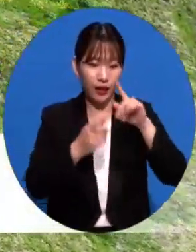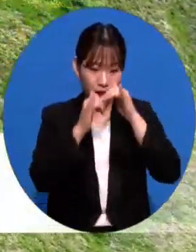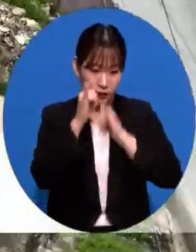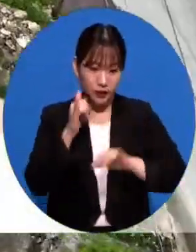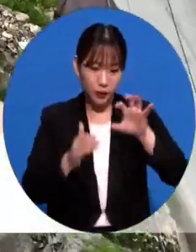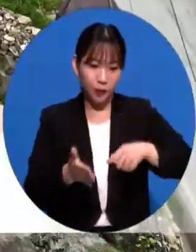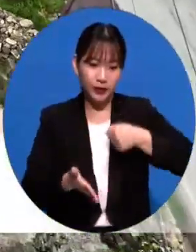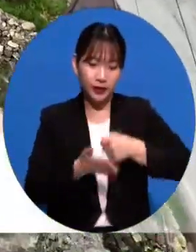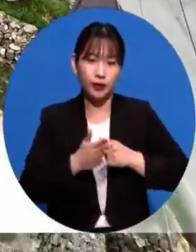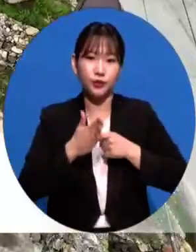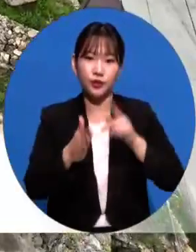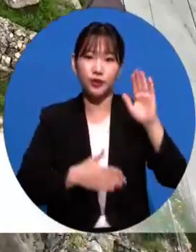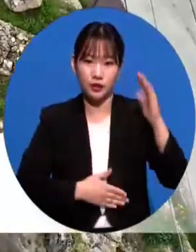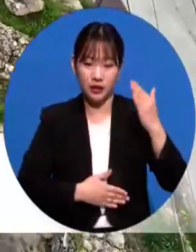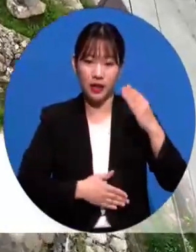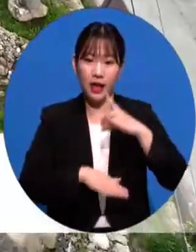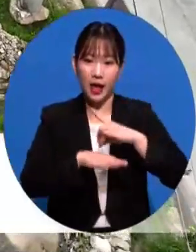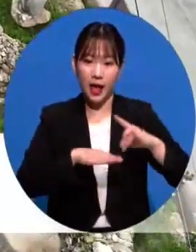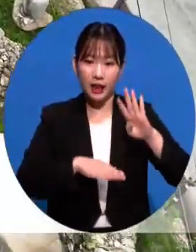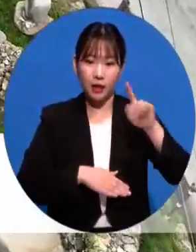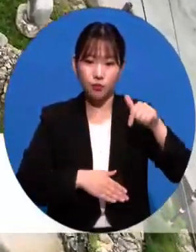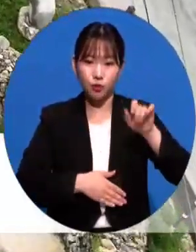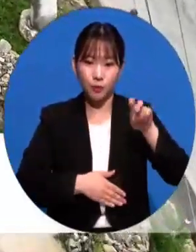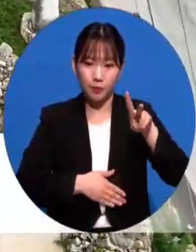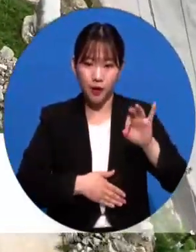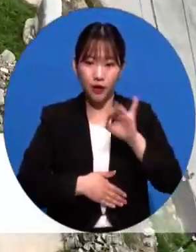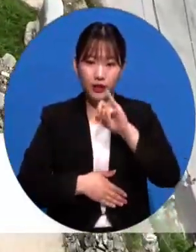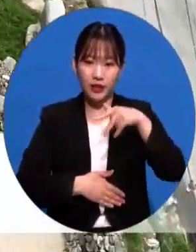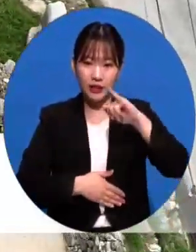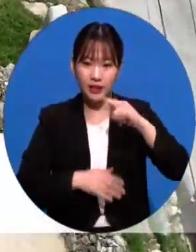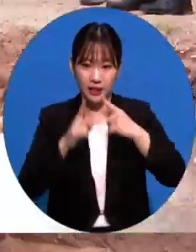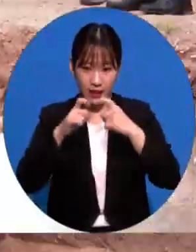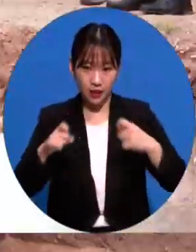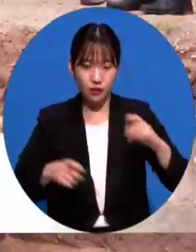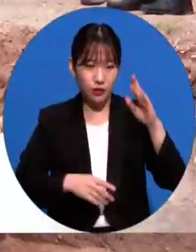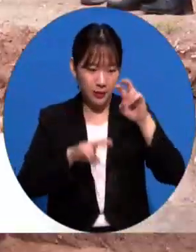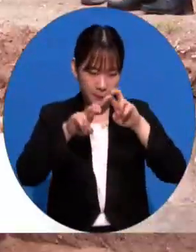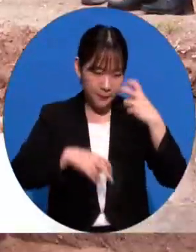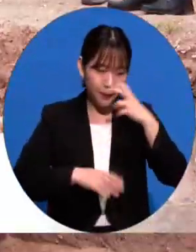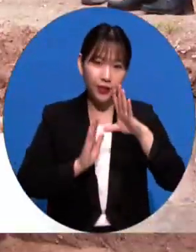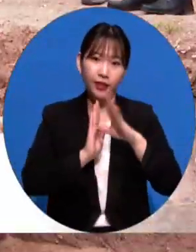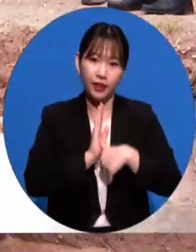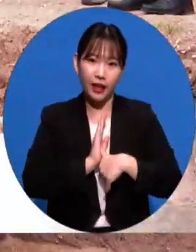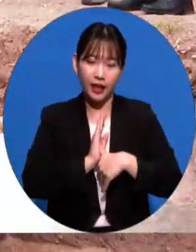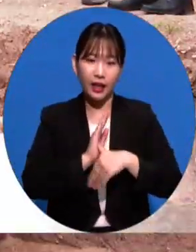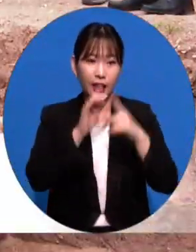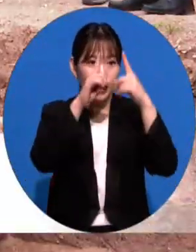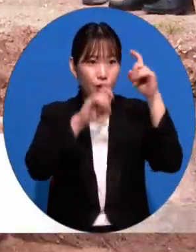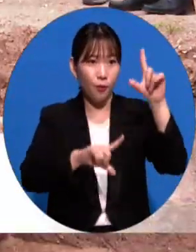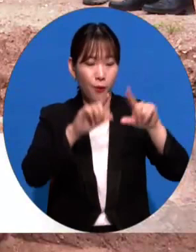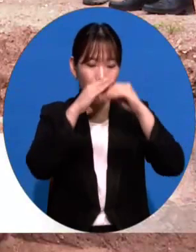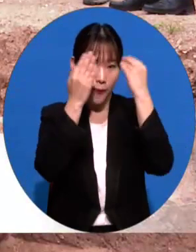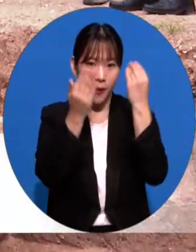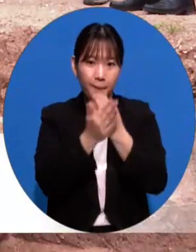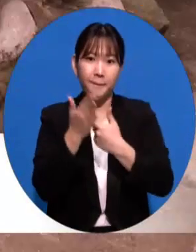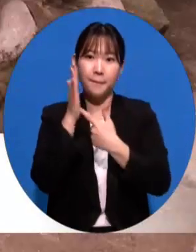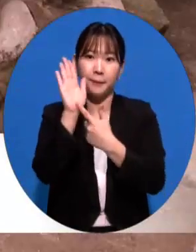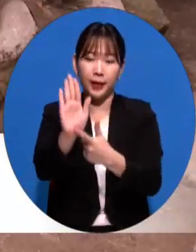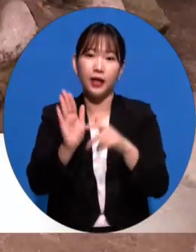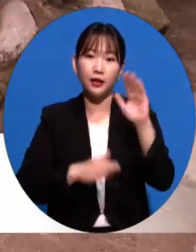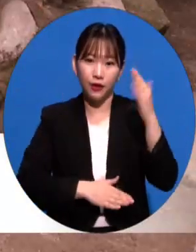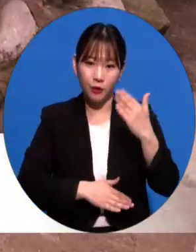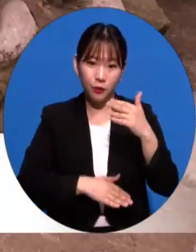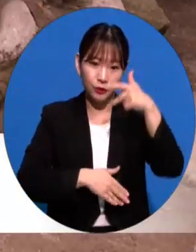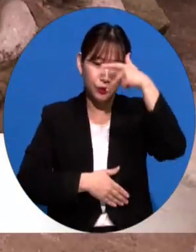추진됩니다 해당군은 해남군 부평면 이진성지가 최근 발굴조사에서 성의 모습이 완벽하게 드러나고